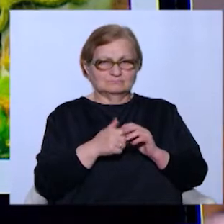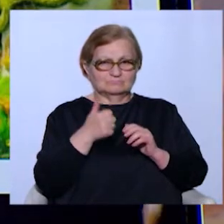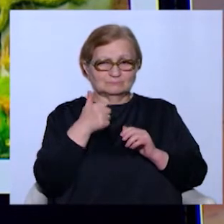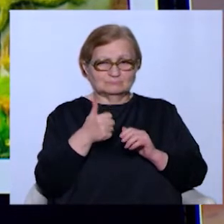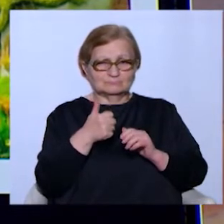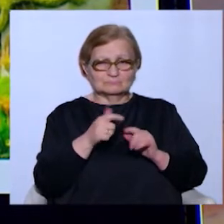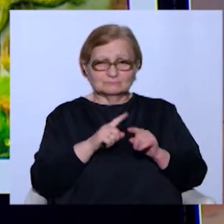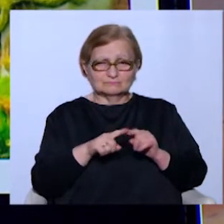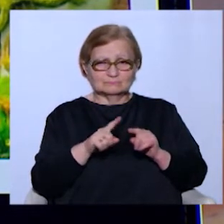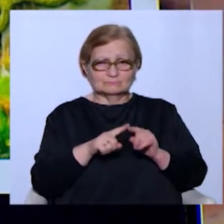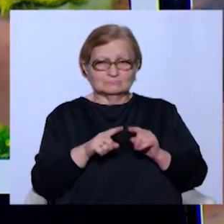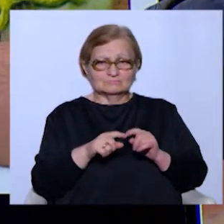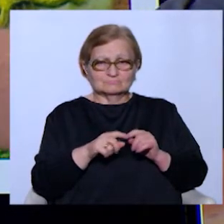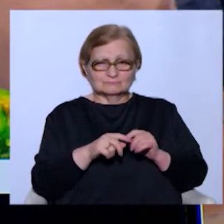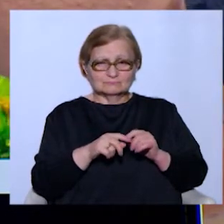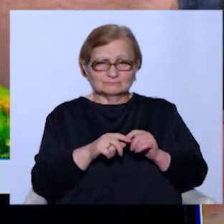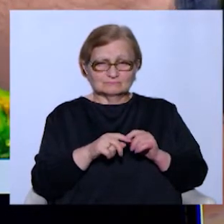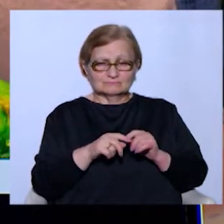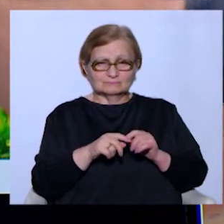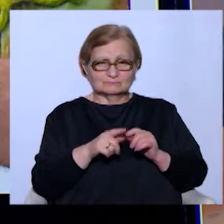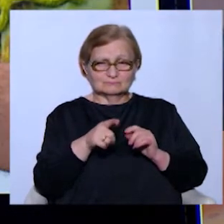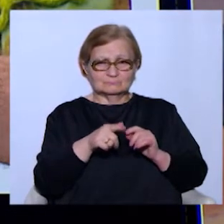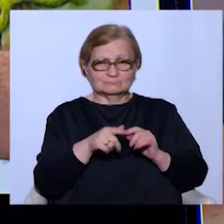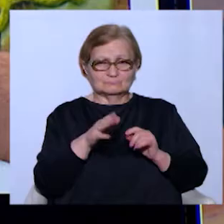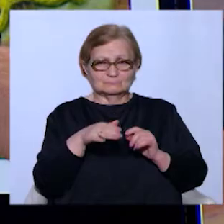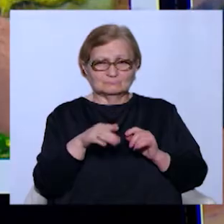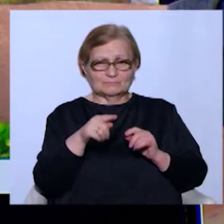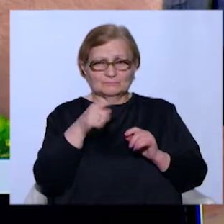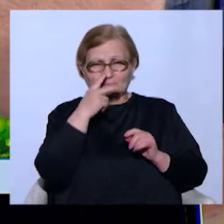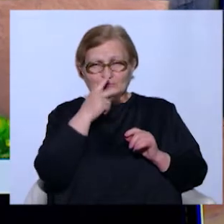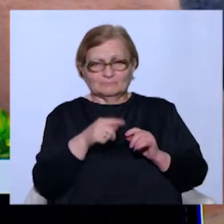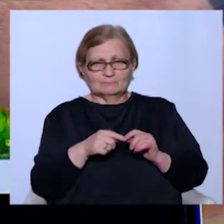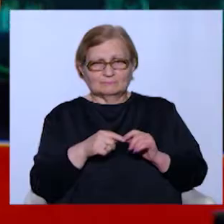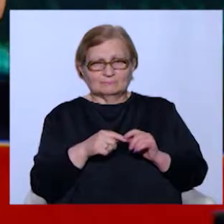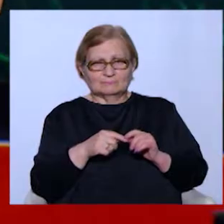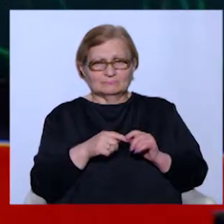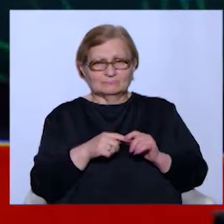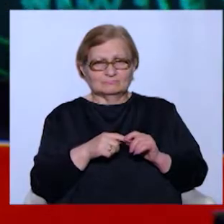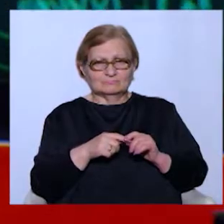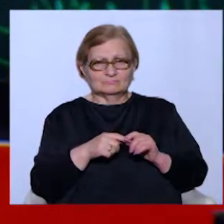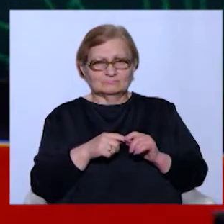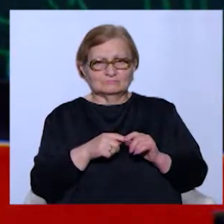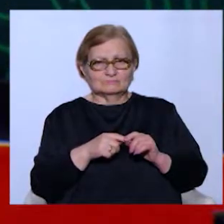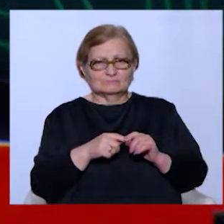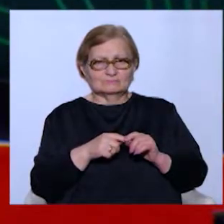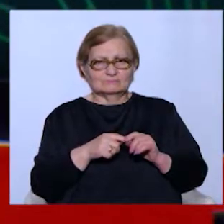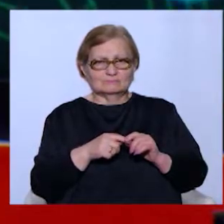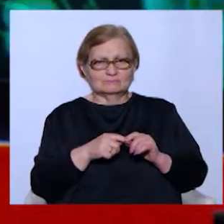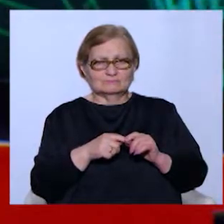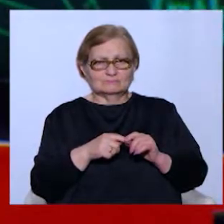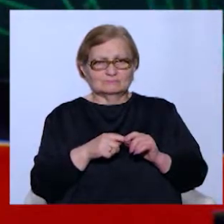კარგად მივდივართ. კარგად მივდივართ. ახლა ქვემოთ რო წავიდეთ, არ ვარგა, 7-ს მიუმატოთ